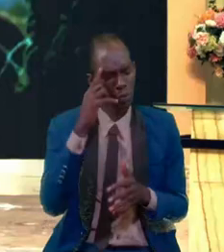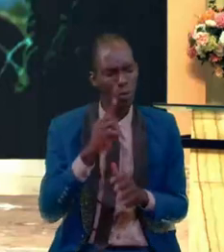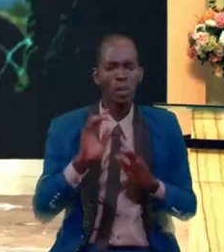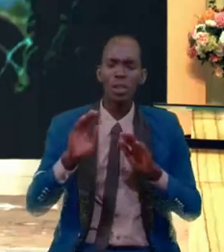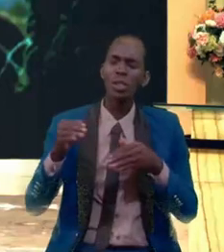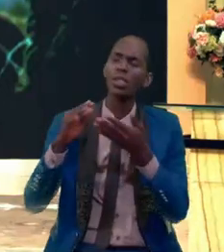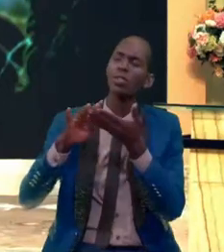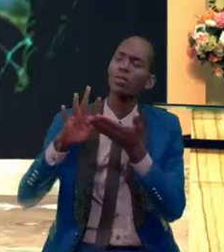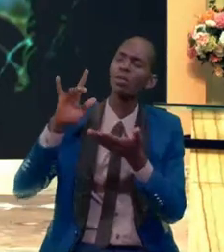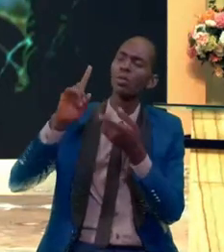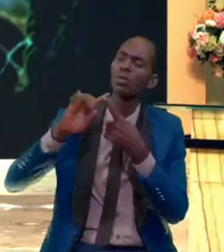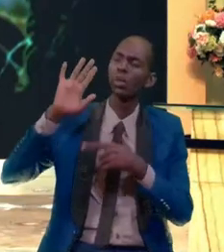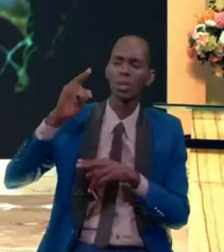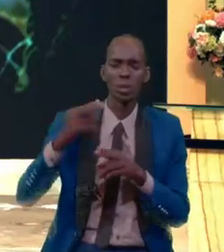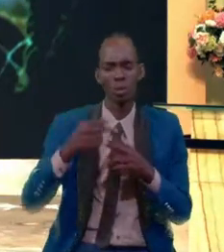Donnez gloire à son Saint-Nom.